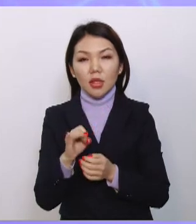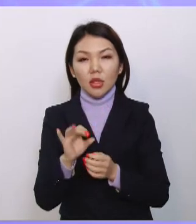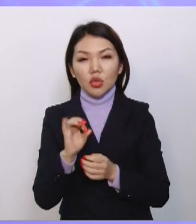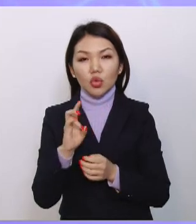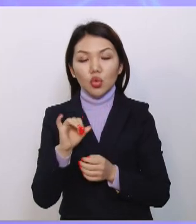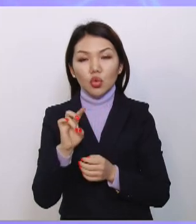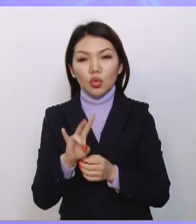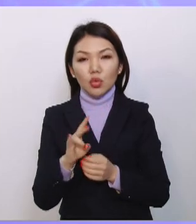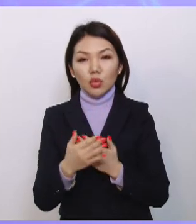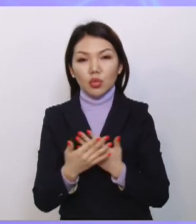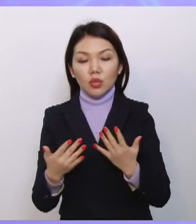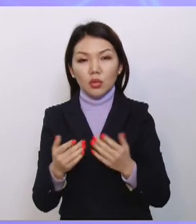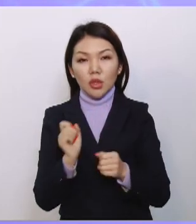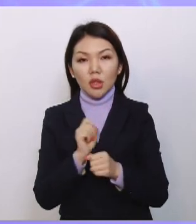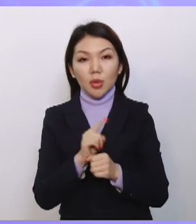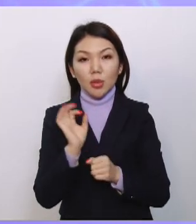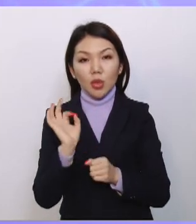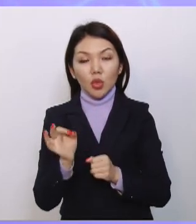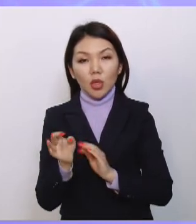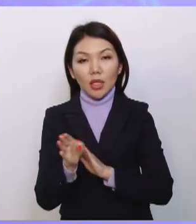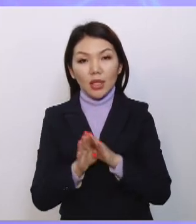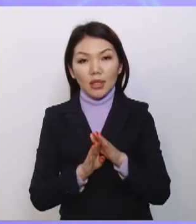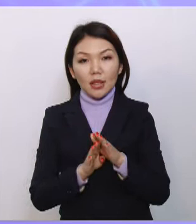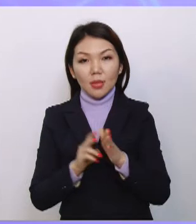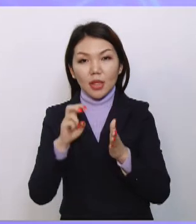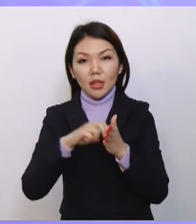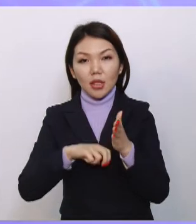Тапшырманы туура аткардыңарбы? Текшергиле.